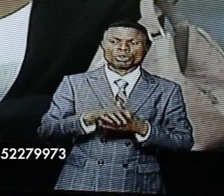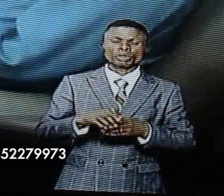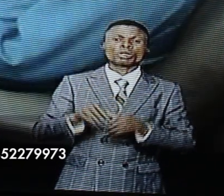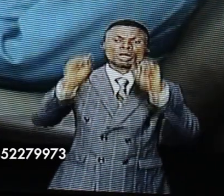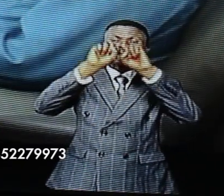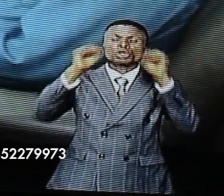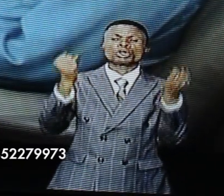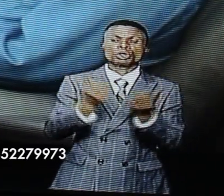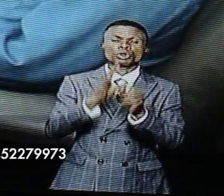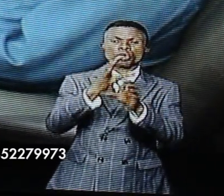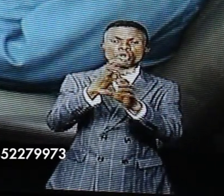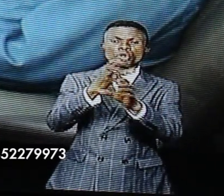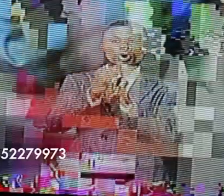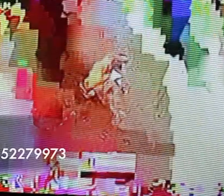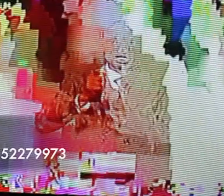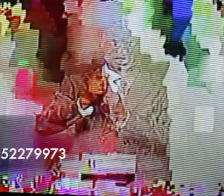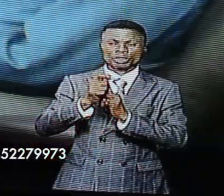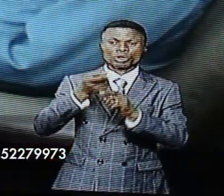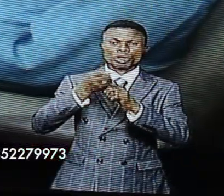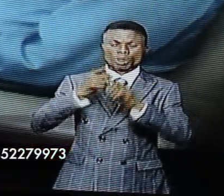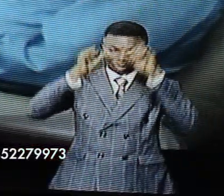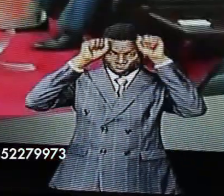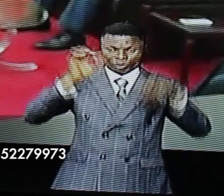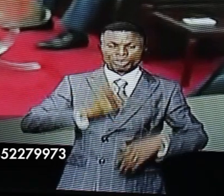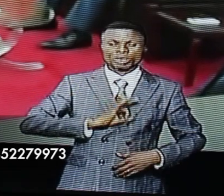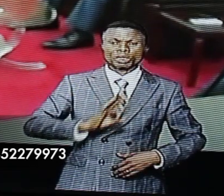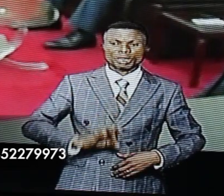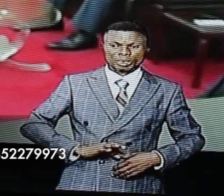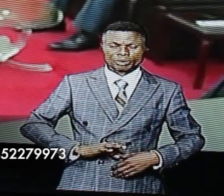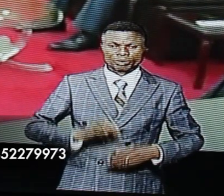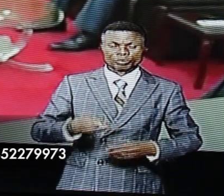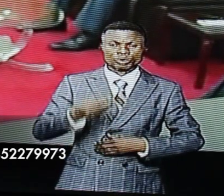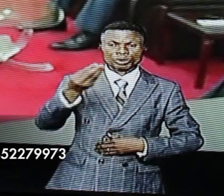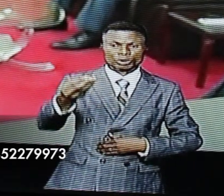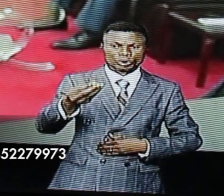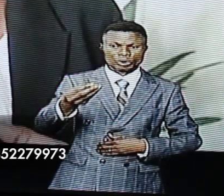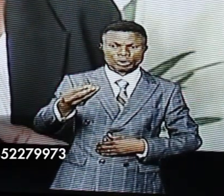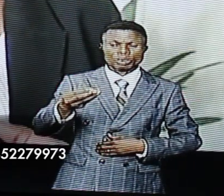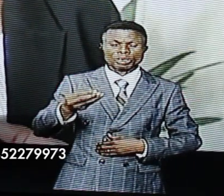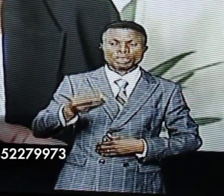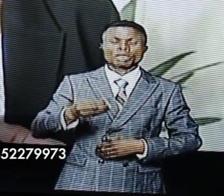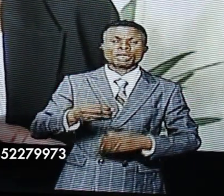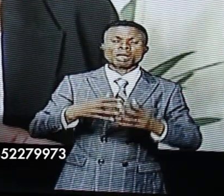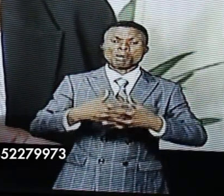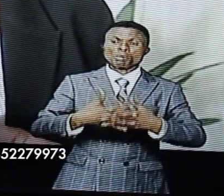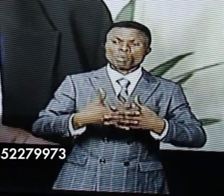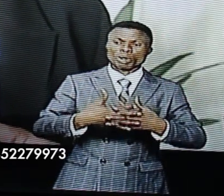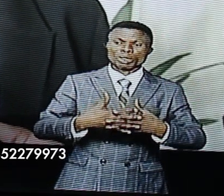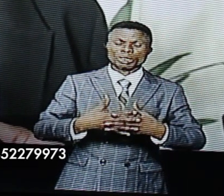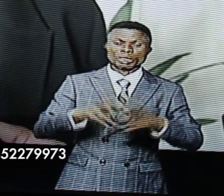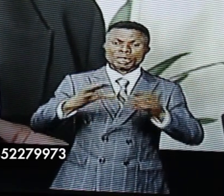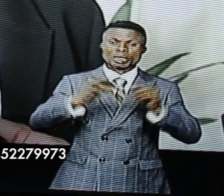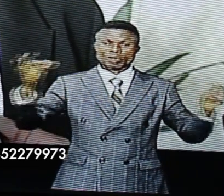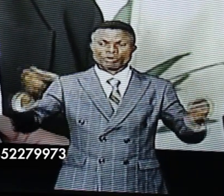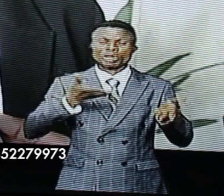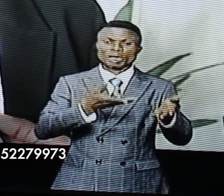a bénéficié d'un don du président de la République qui a remis des transformateurs et des câblages pour nous permettre